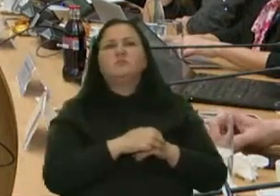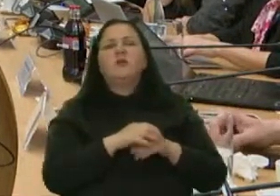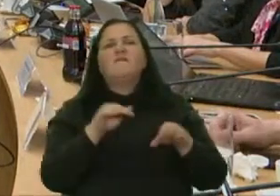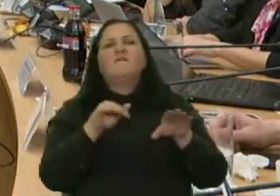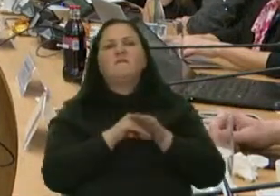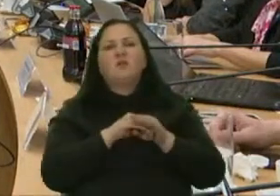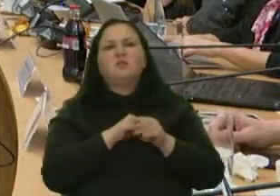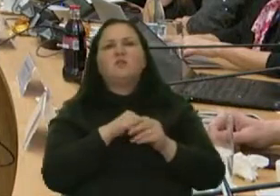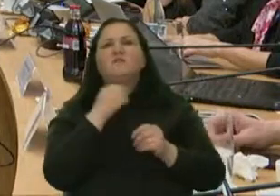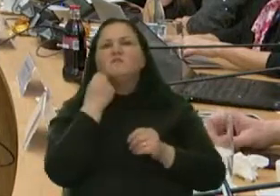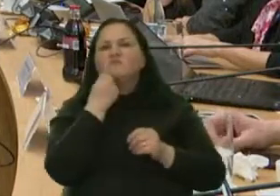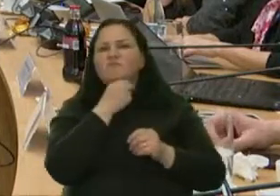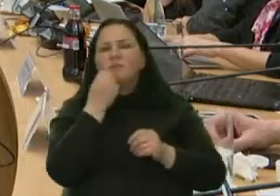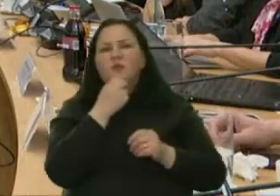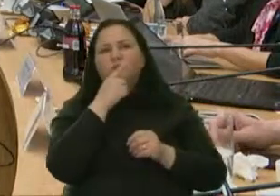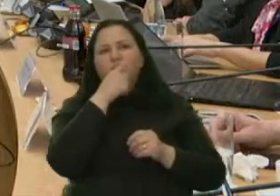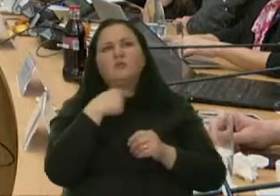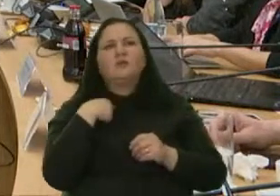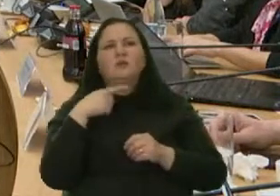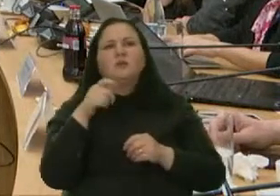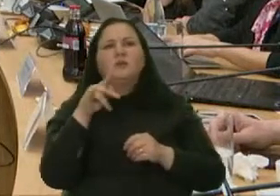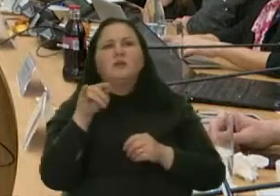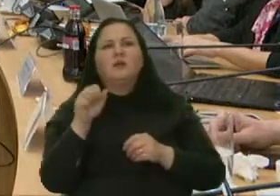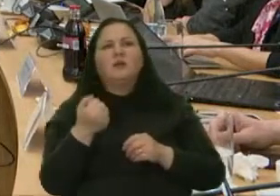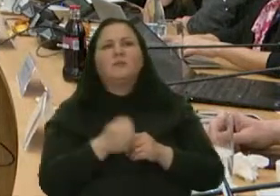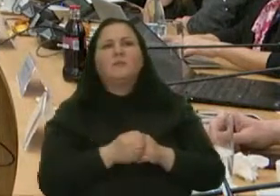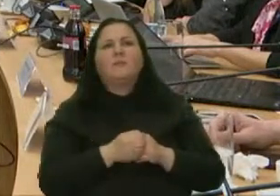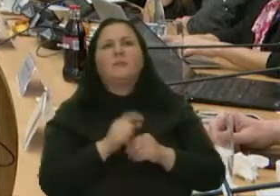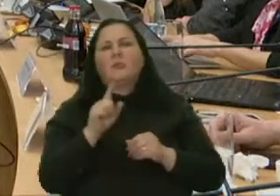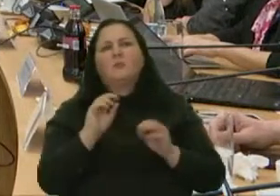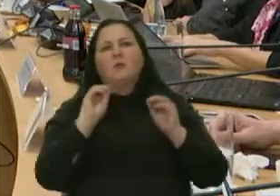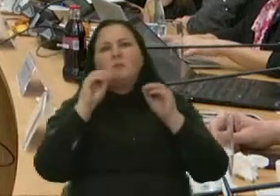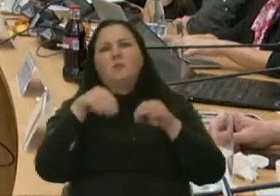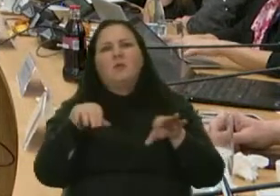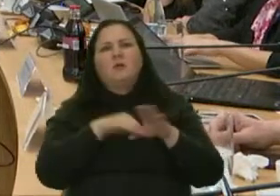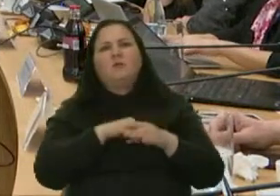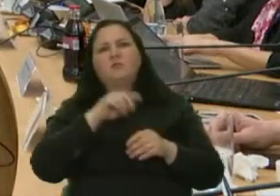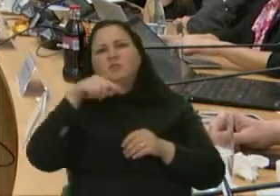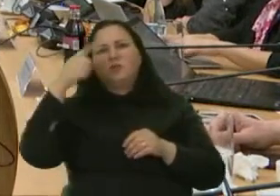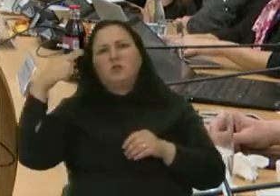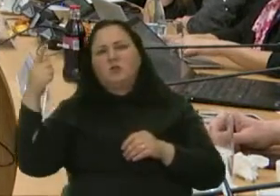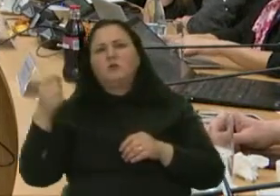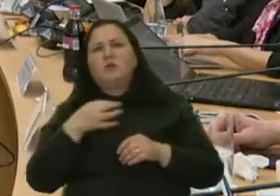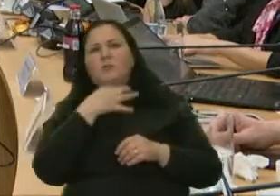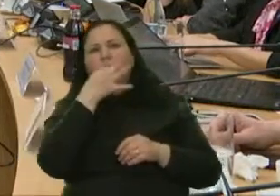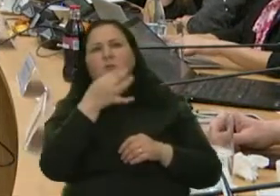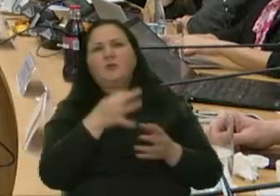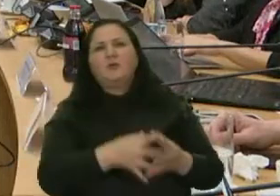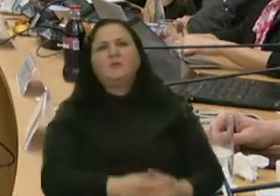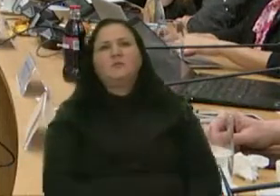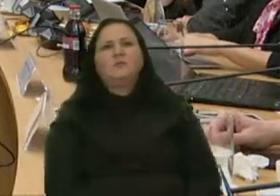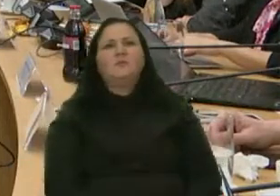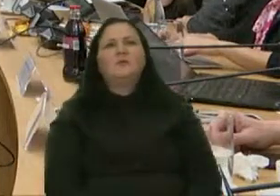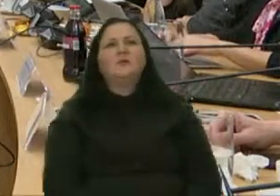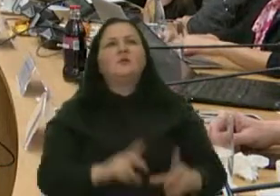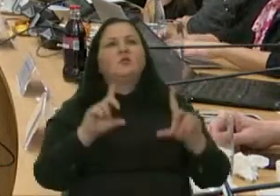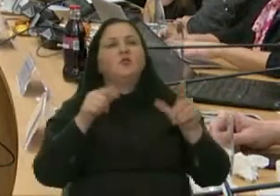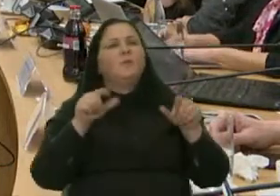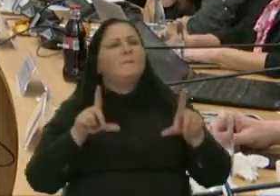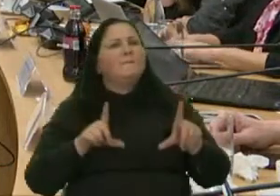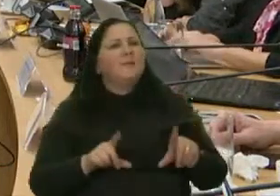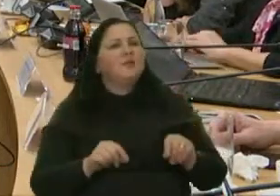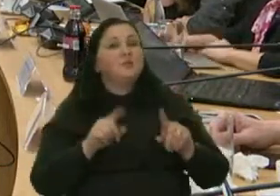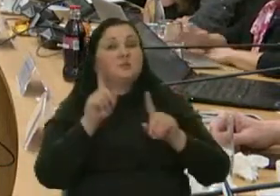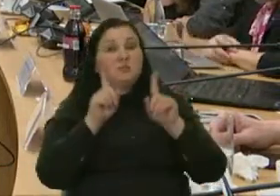favorabil pentru propunerea Domnului Gliga având în vedere acest aspect nu v mai supune la vot celelalte două propuneri domnul președinte